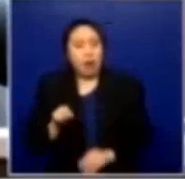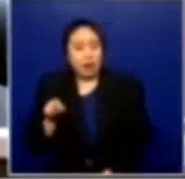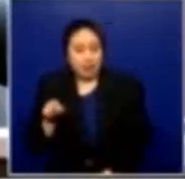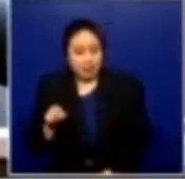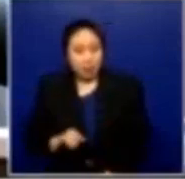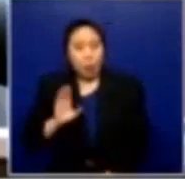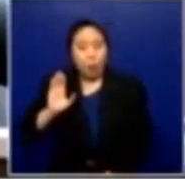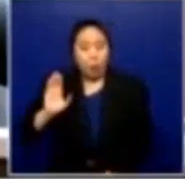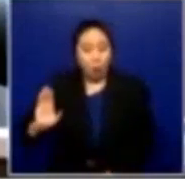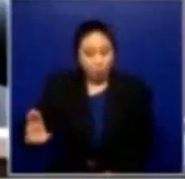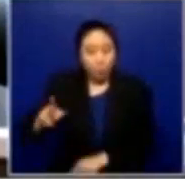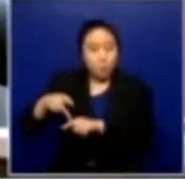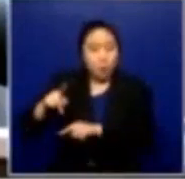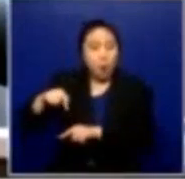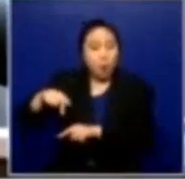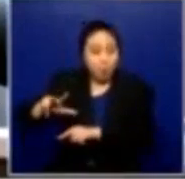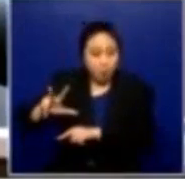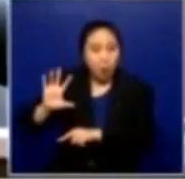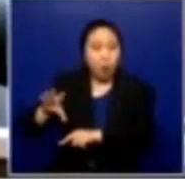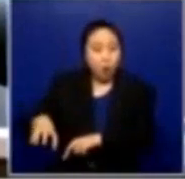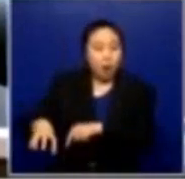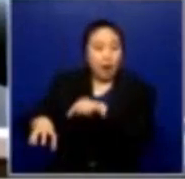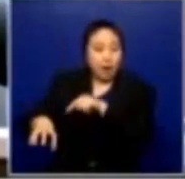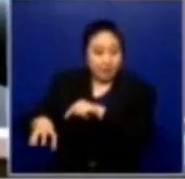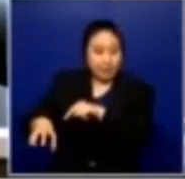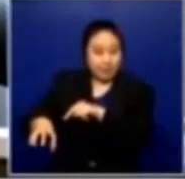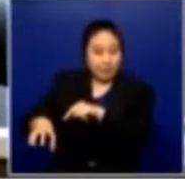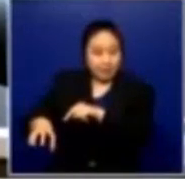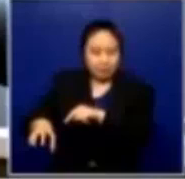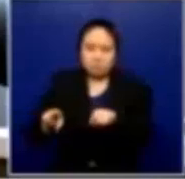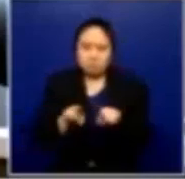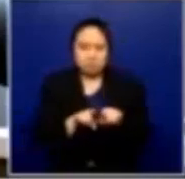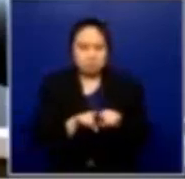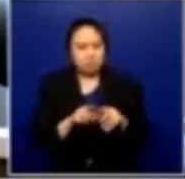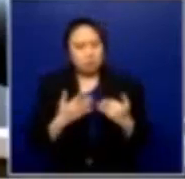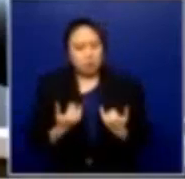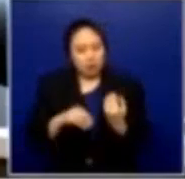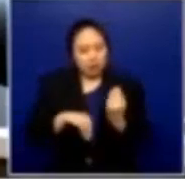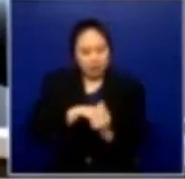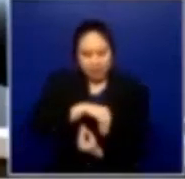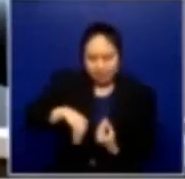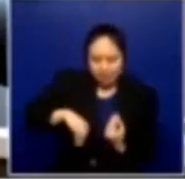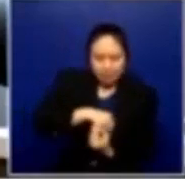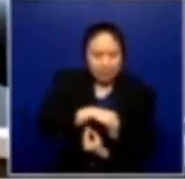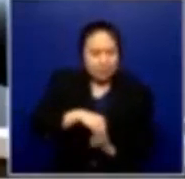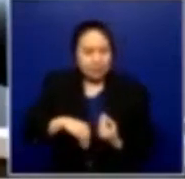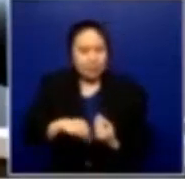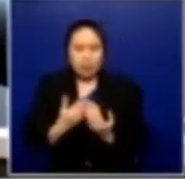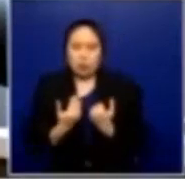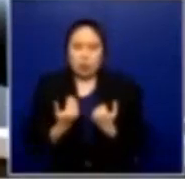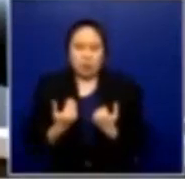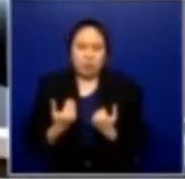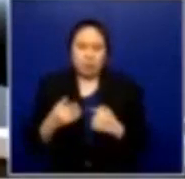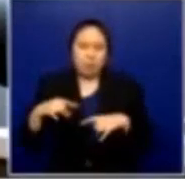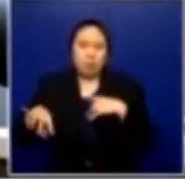มป้องกันและบรรเทาสาธารณภัยซึ่งไม่น่าจะสอดคล้องกับสถานการณ์เศรษฐกิจในปัจ